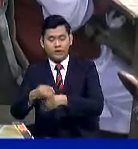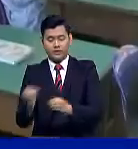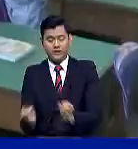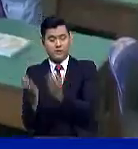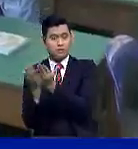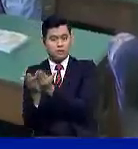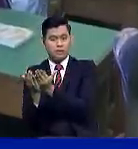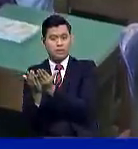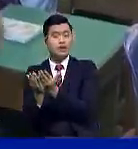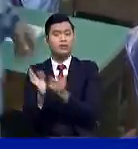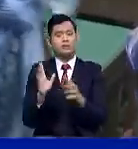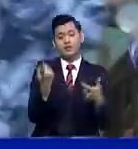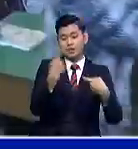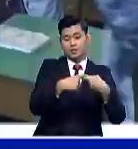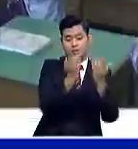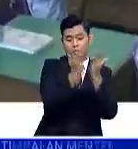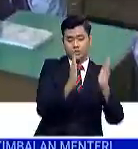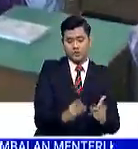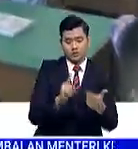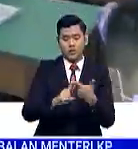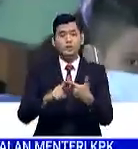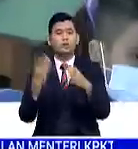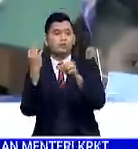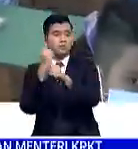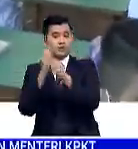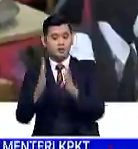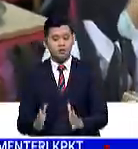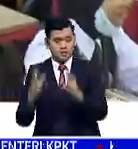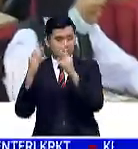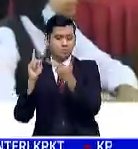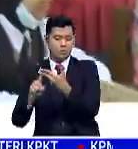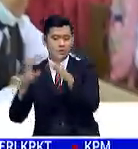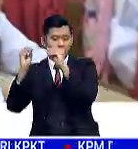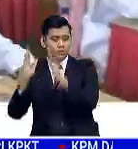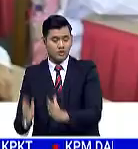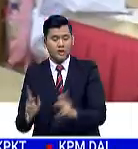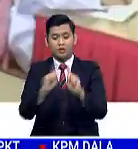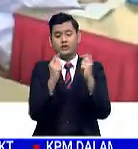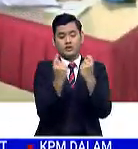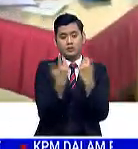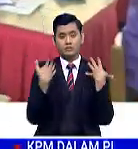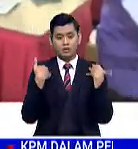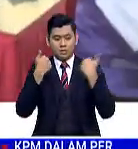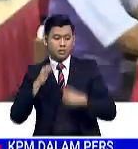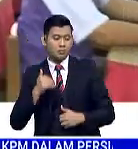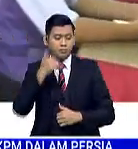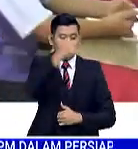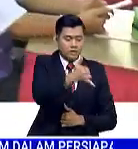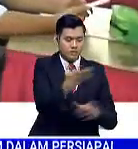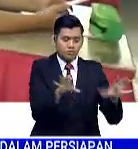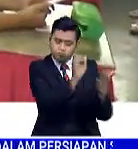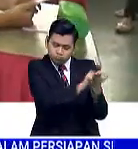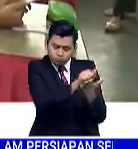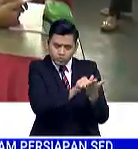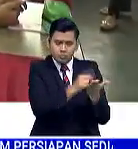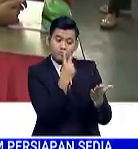anak murid, guru, pekerja di sekolah, pasukan kesihatan akan digerakkan untuk membuat siasatan kes